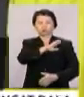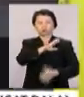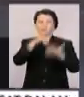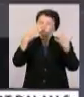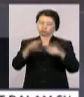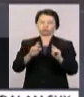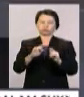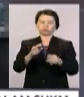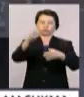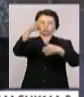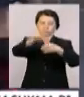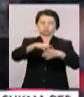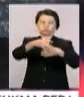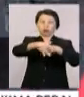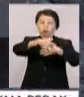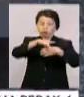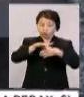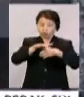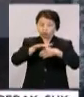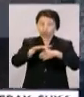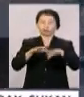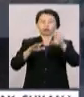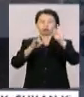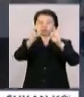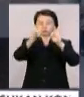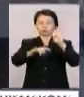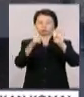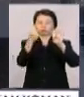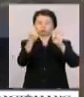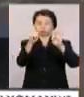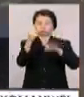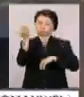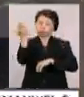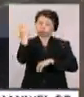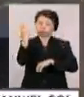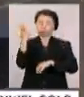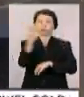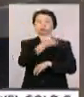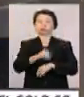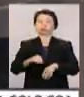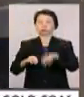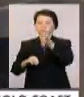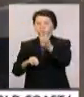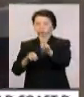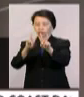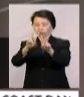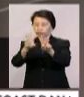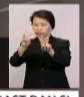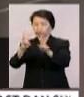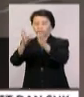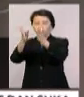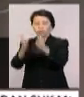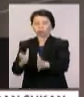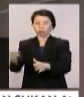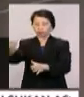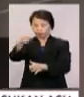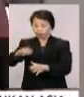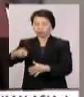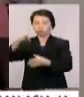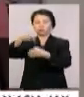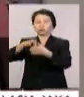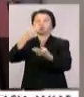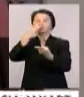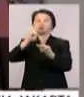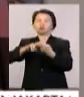telah menunaikan tanggungjawab mereka pada 9 Oktober lalu. Manakala 226 orang merupakan pengundi